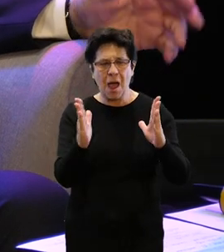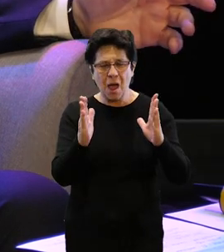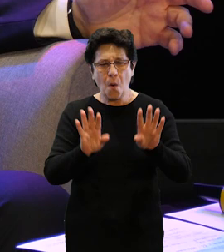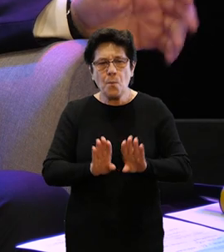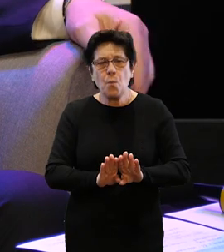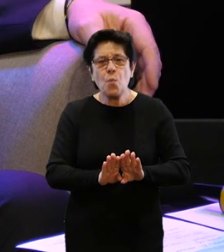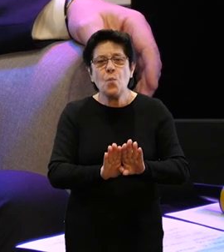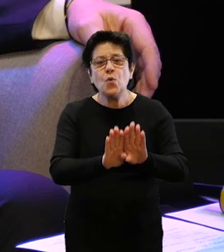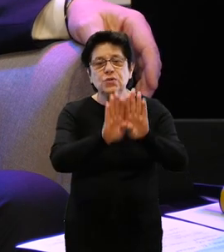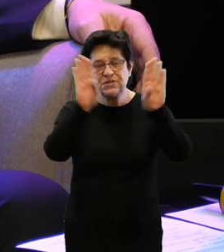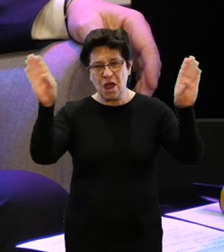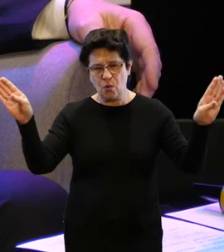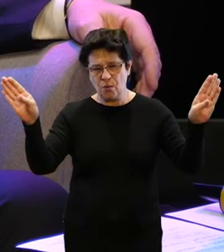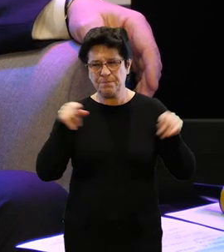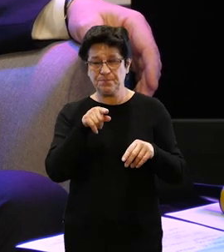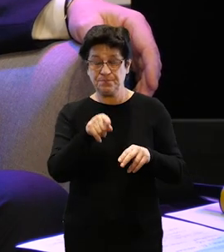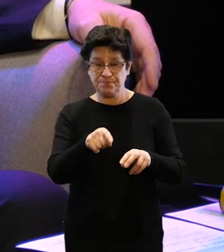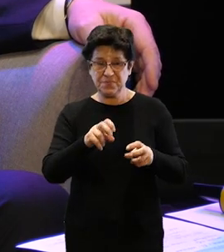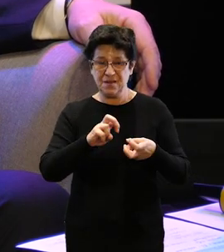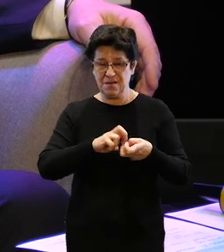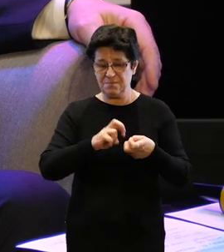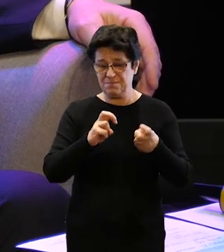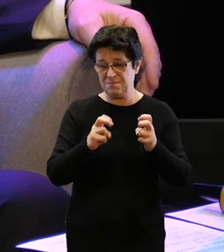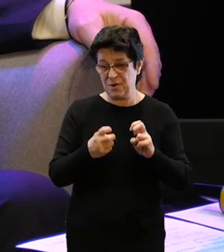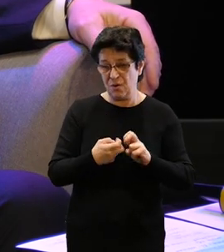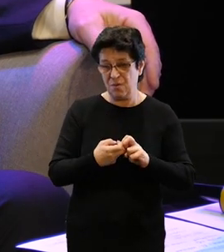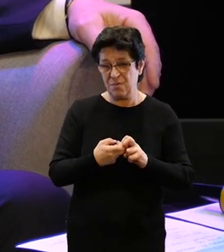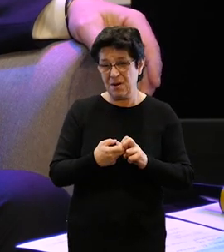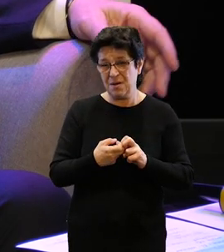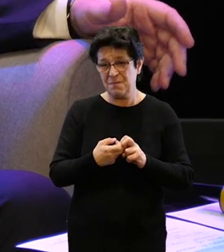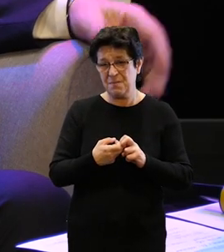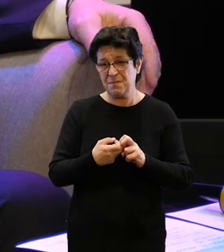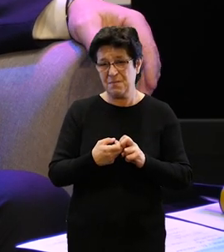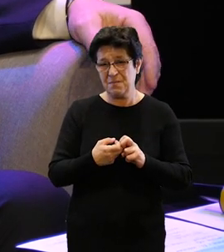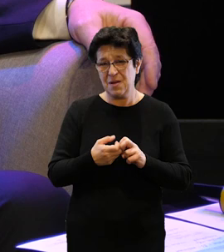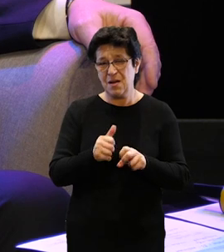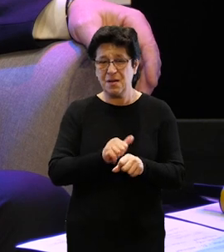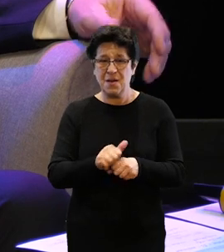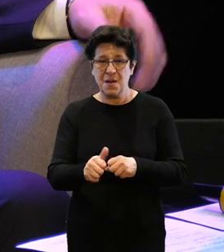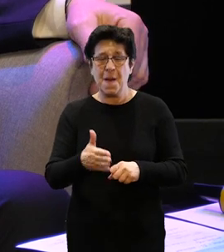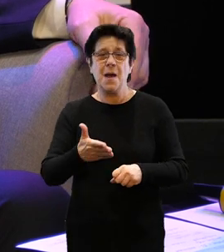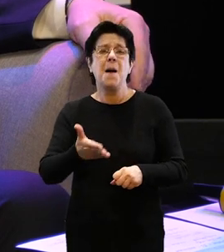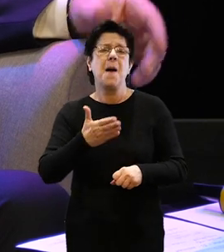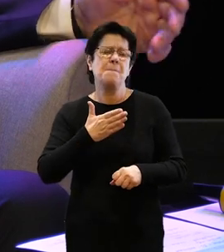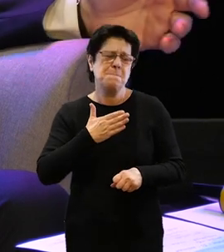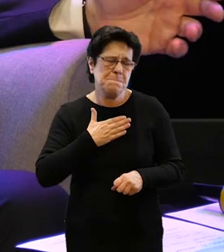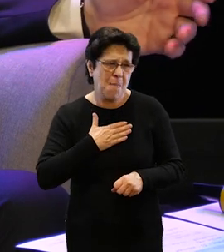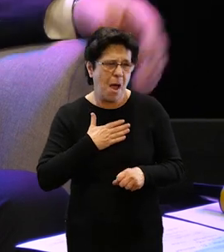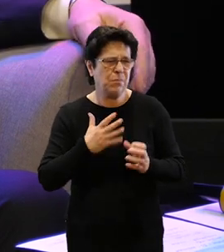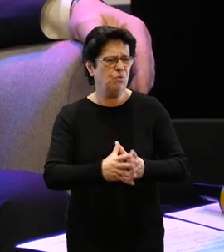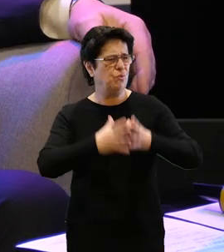Muzeów istota tego problemu polega na tym że no mamy duże muzea